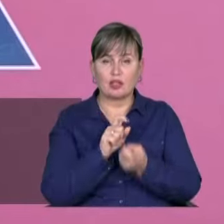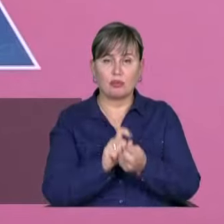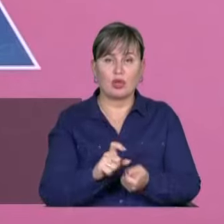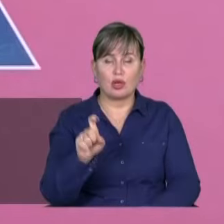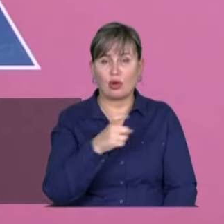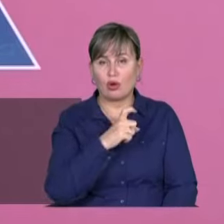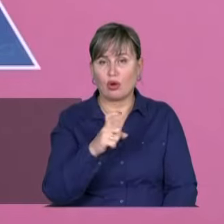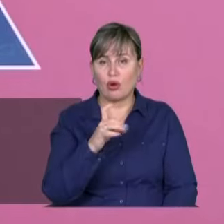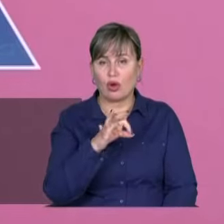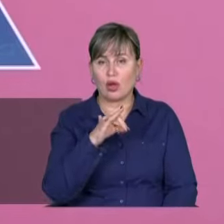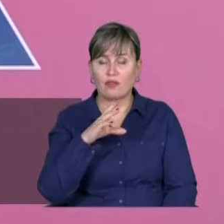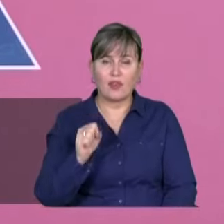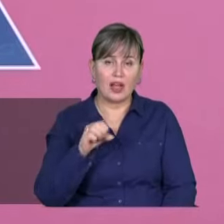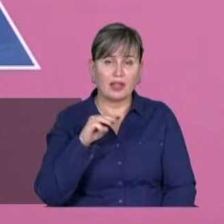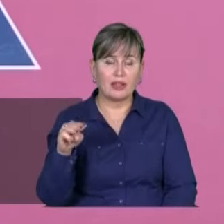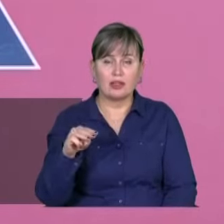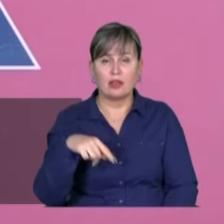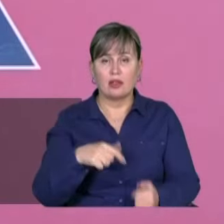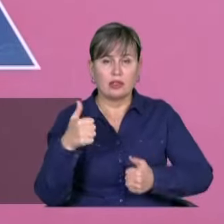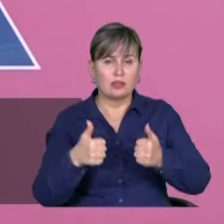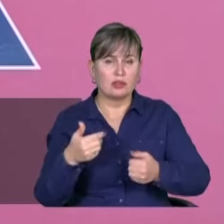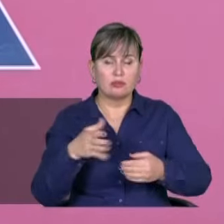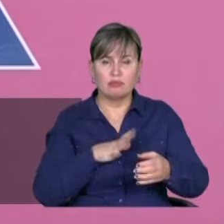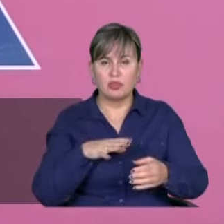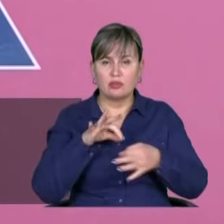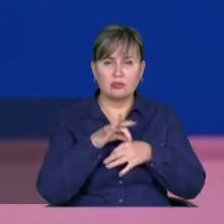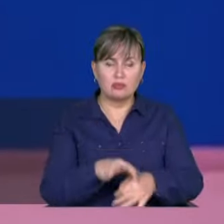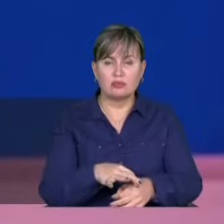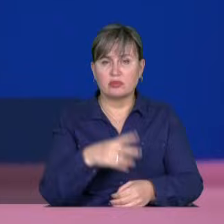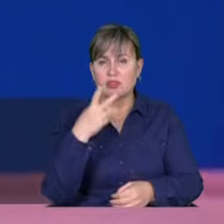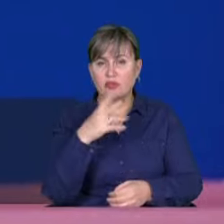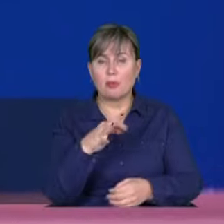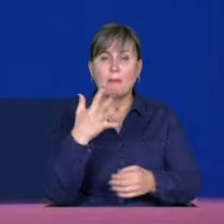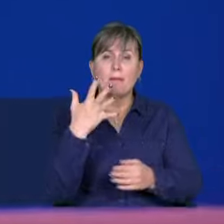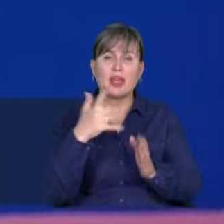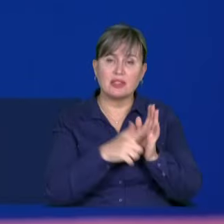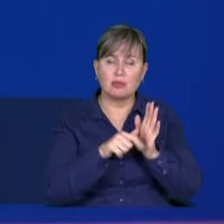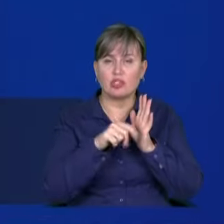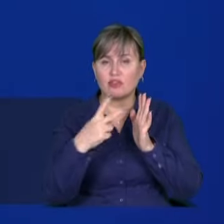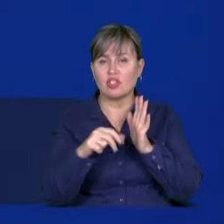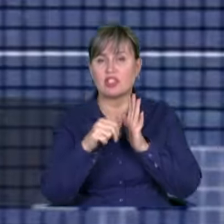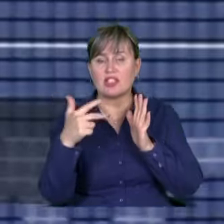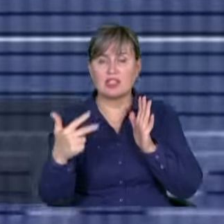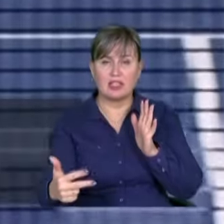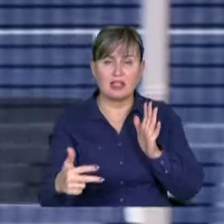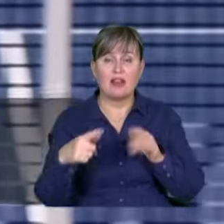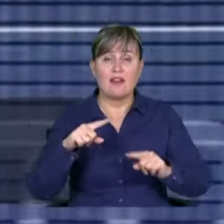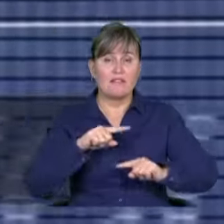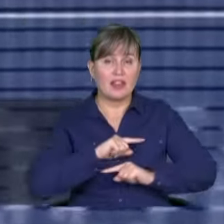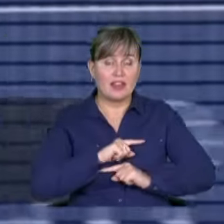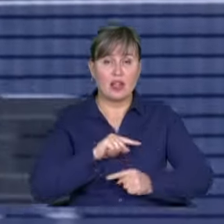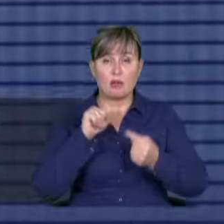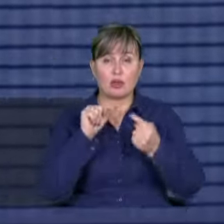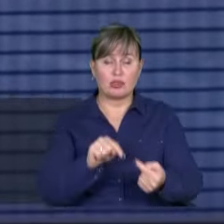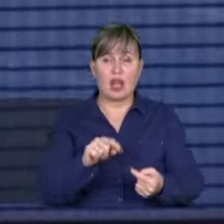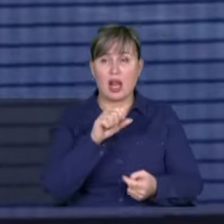Борна Чорича. Матч, длившийся больше 2 часов, завершился со счетом 5-7, 6-2, 6-3. В ходе финального